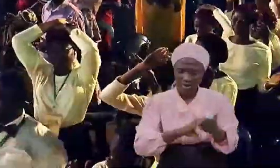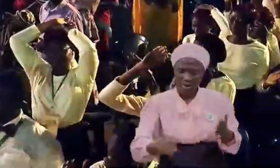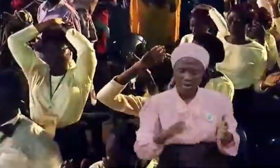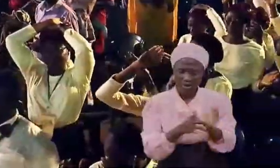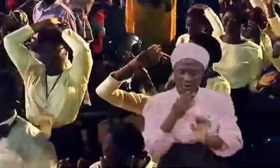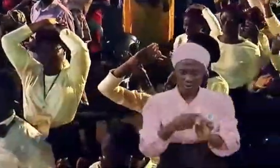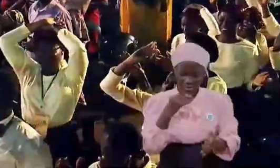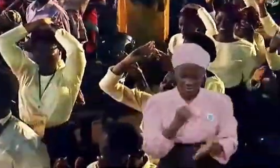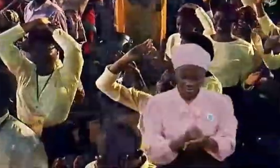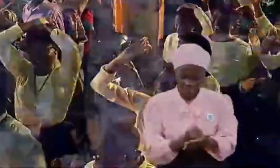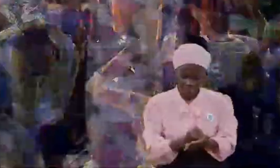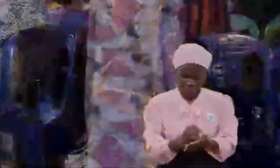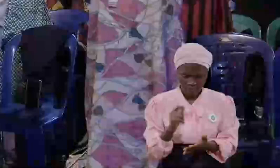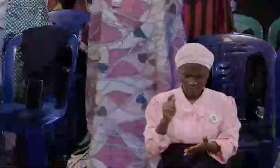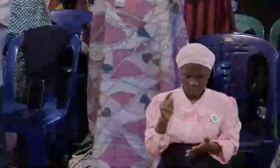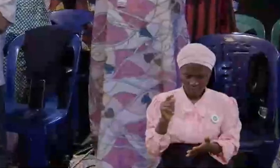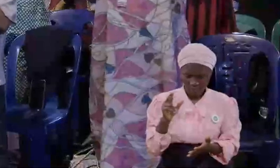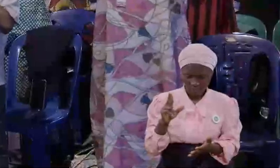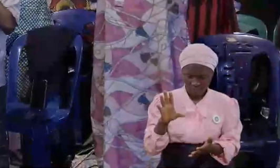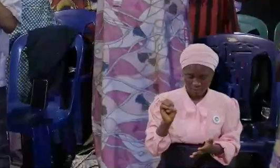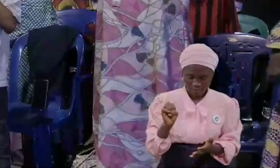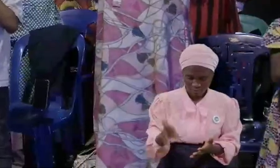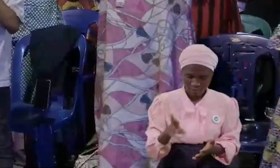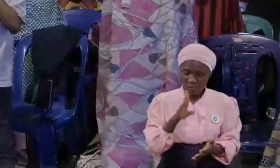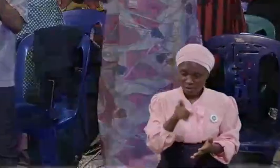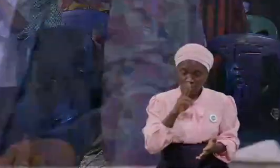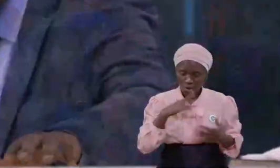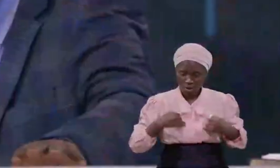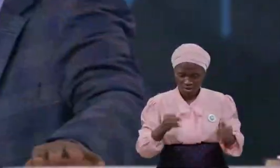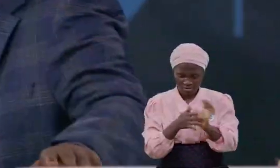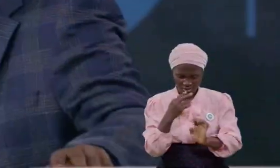Ulcère, tu es guéri au nom de Jésus.